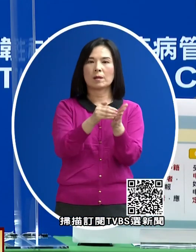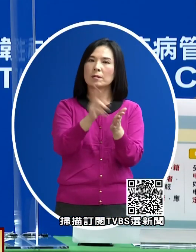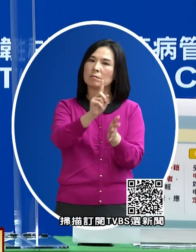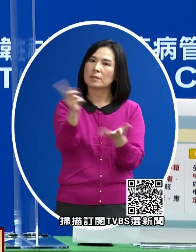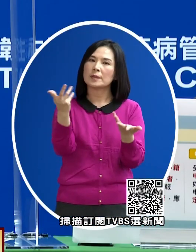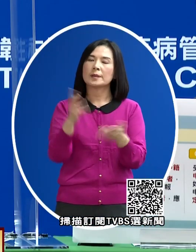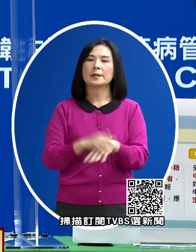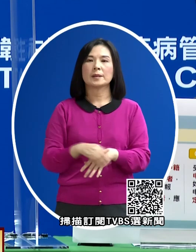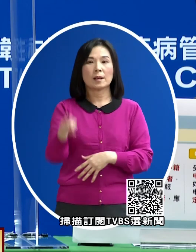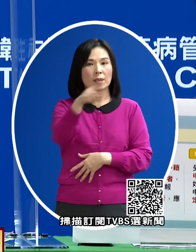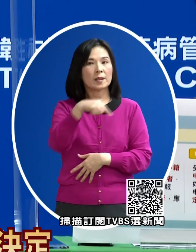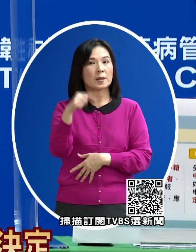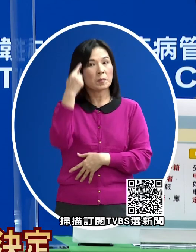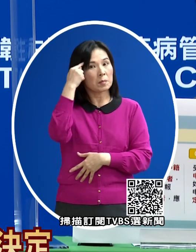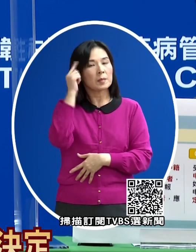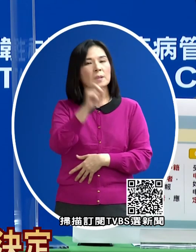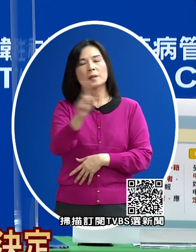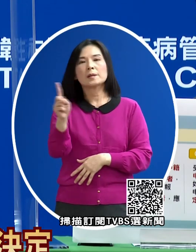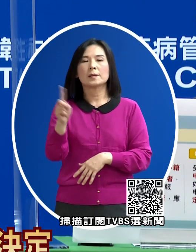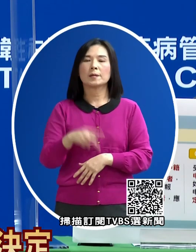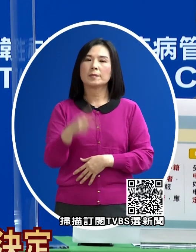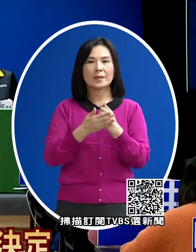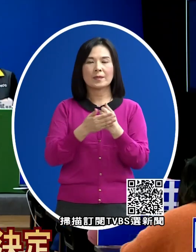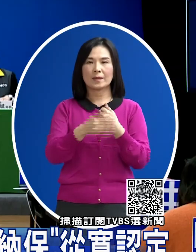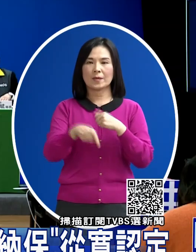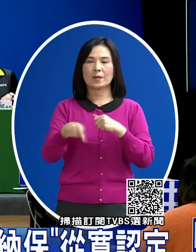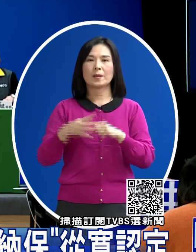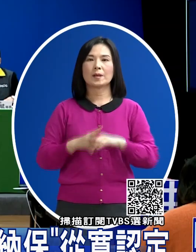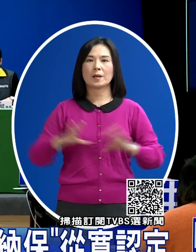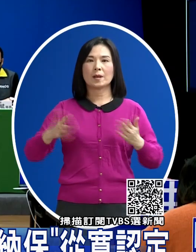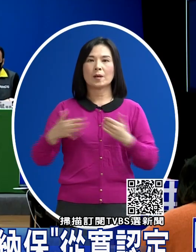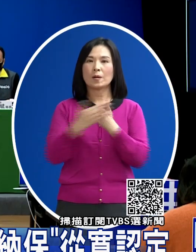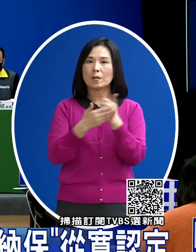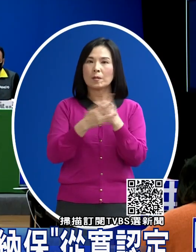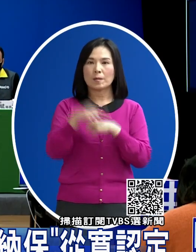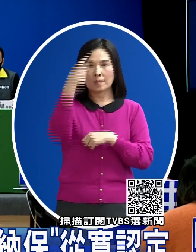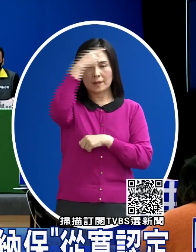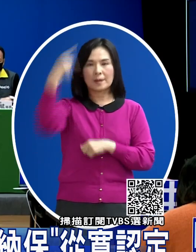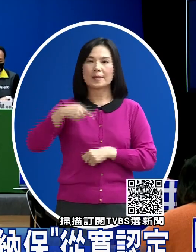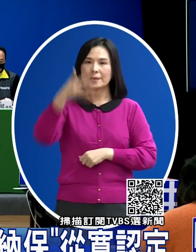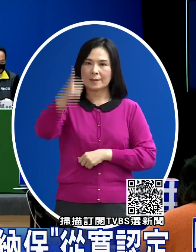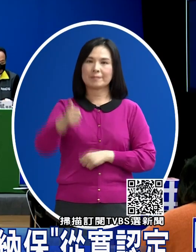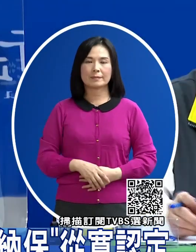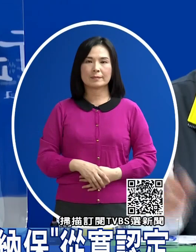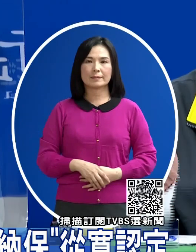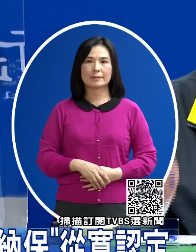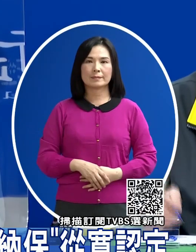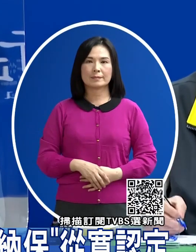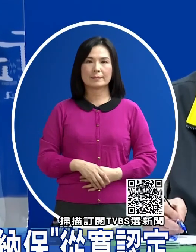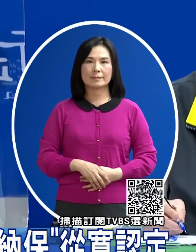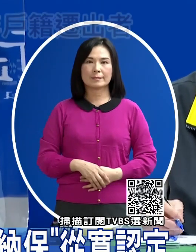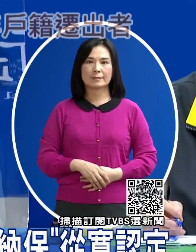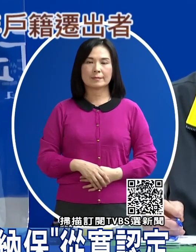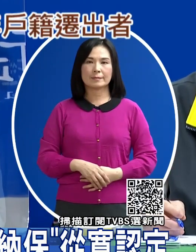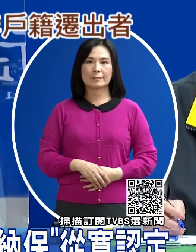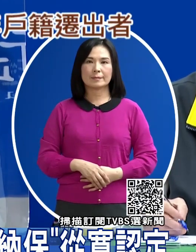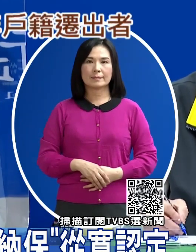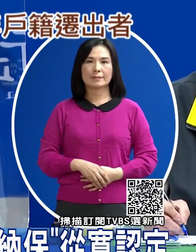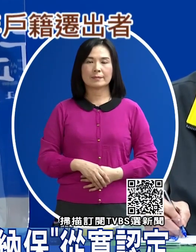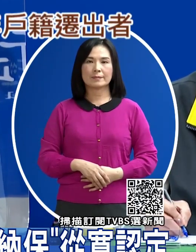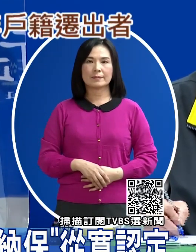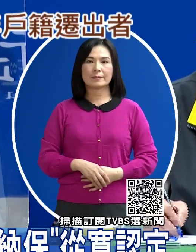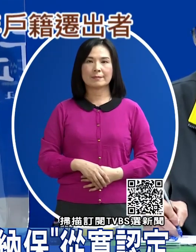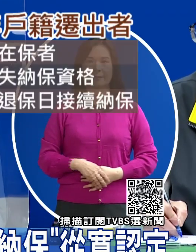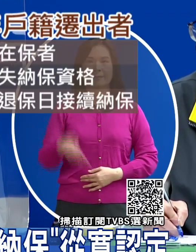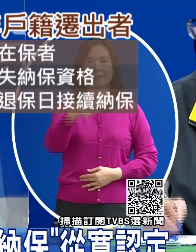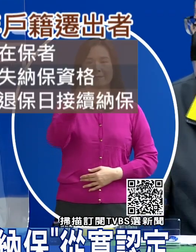跟大家的认同，还有 ACIP 委员的决定。 另外，指挥中心也针对受到疫情无法返国的民众，健保放宽资